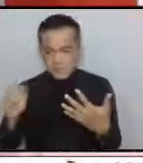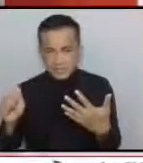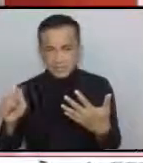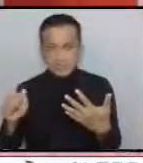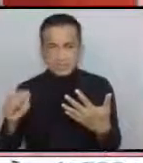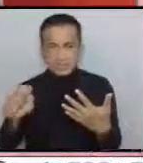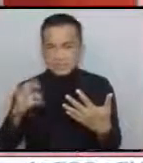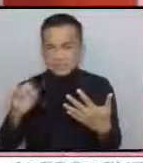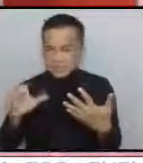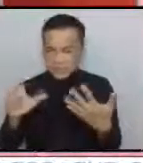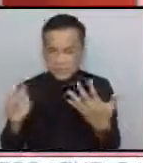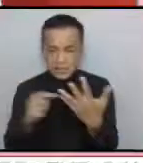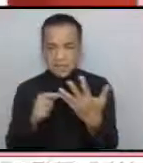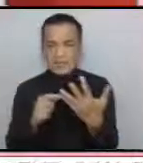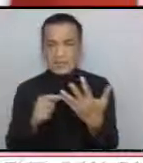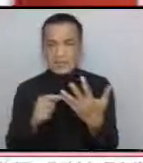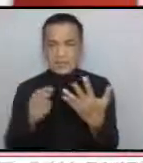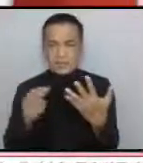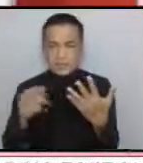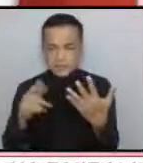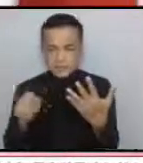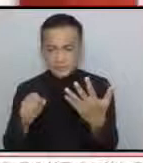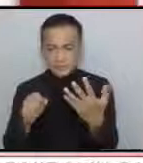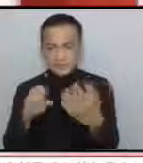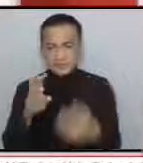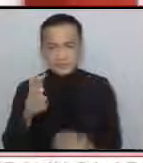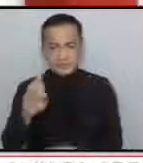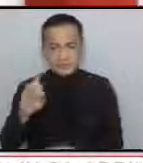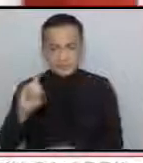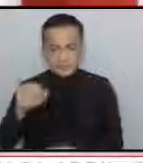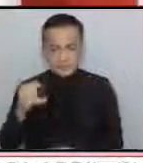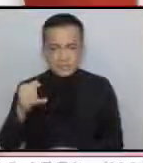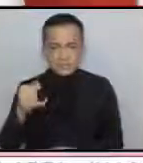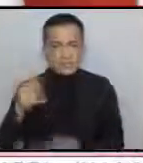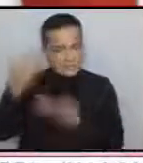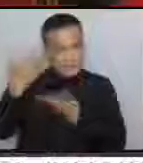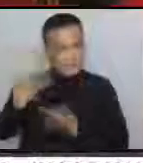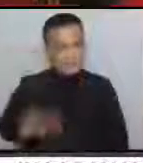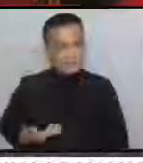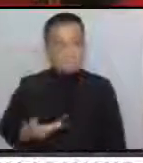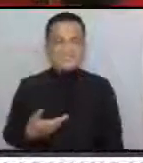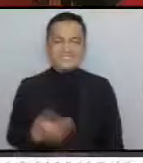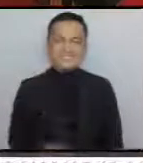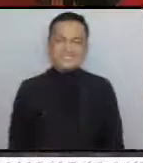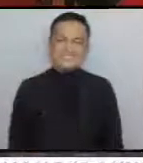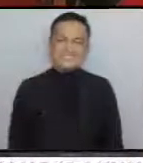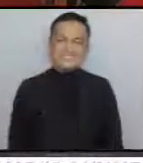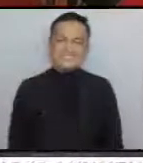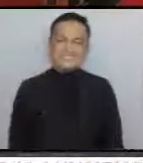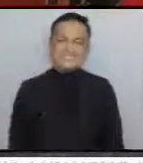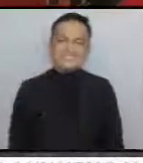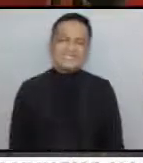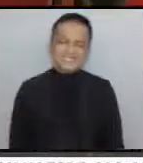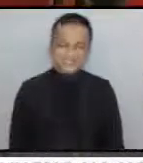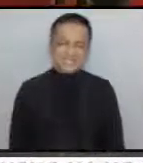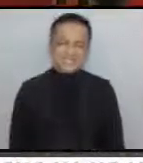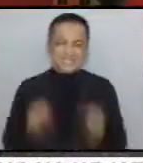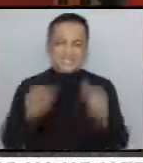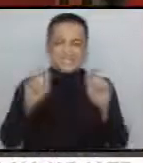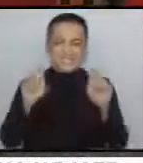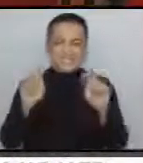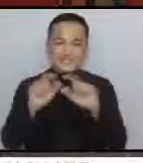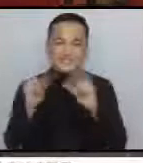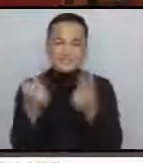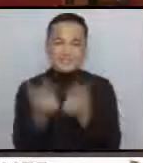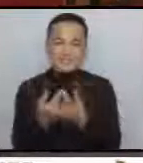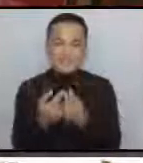Migs Villanueva, Lidia Velasco, and of course, yours truly. Alright. That's coming from Saturday Group Gallery. Kita-kits tayo